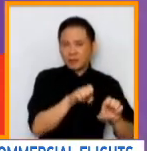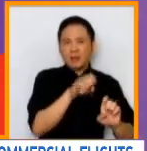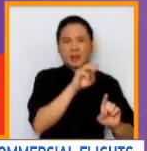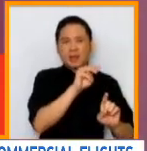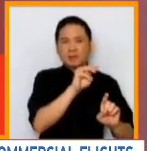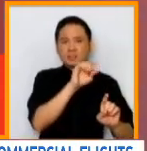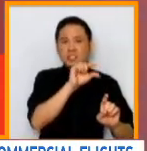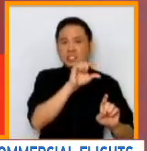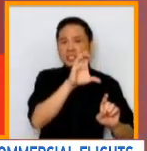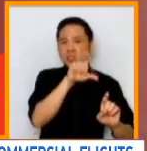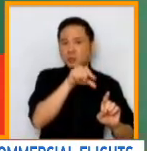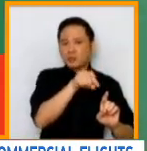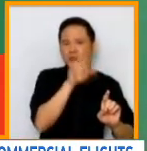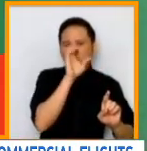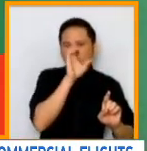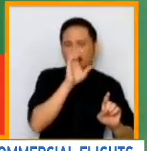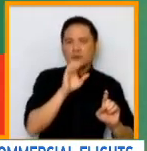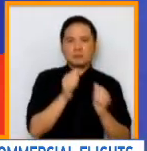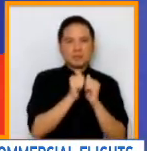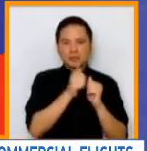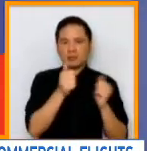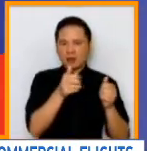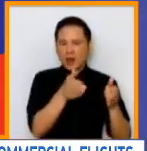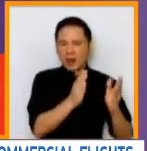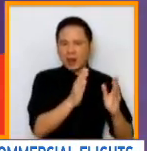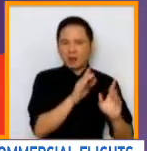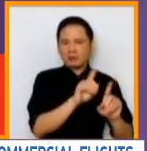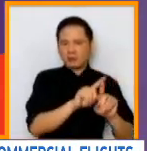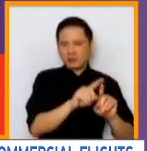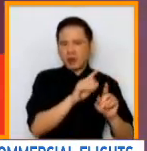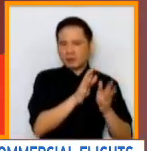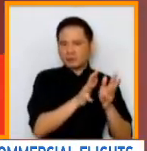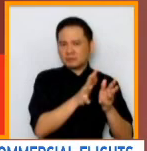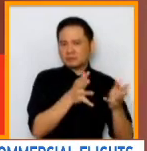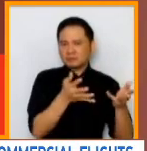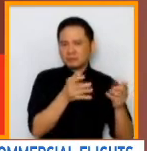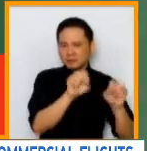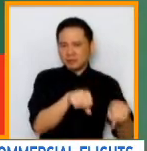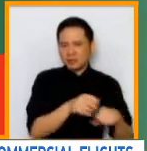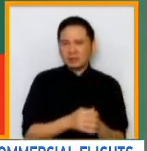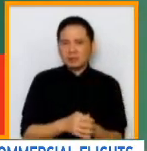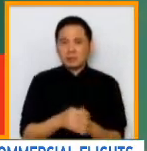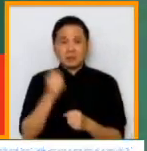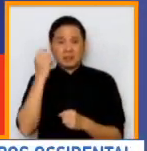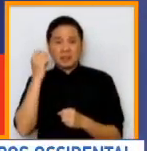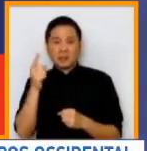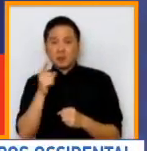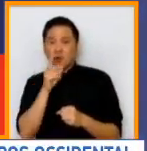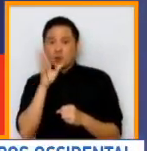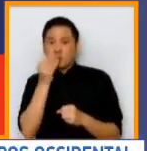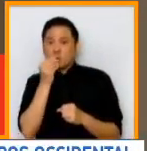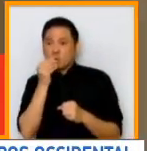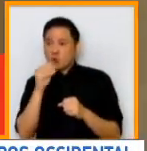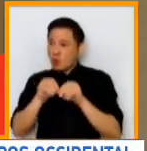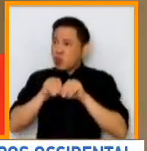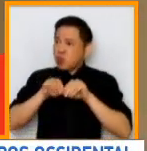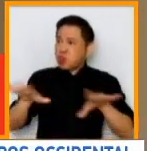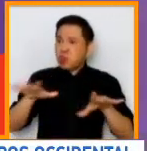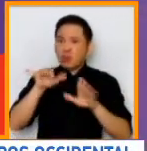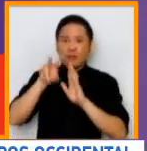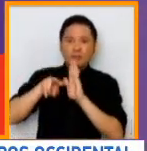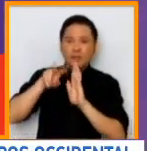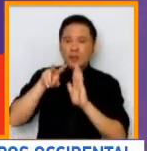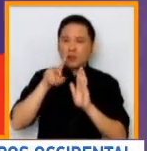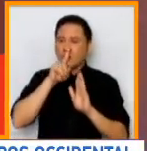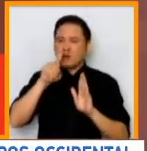at pinapayagan naman ang ganong aktibidad. Tingin niya, malisyoso raw ang nagpakalat ng video na tila raw pinapalabas na ngayon nangyari ang